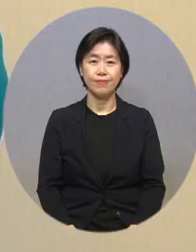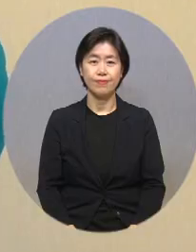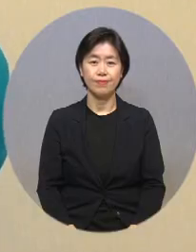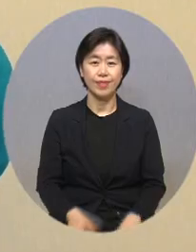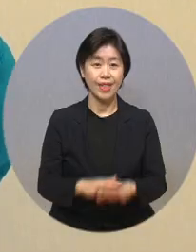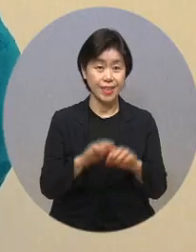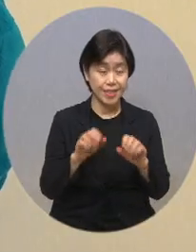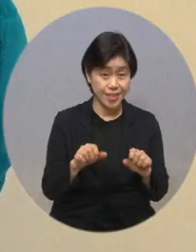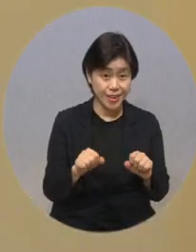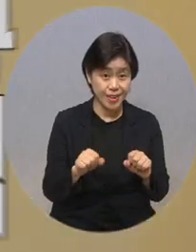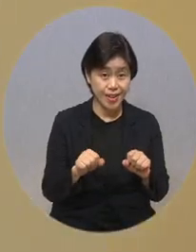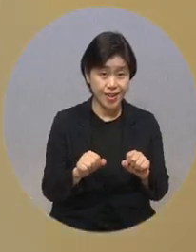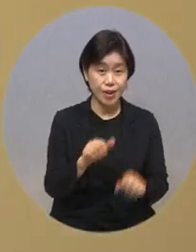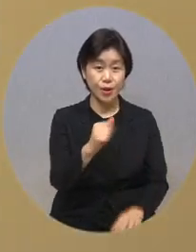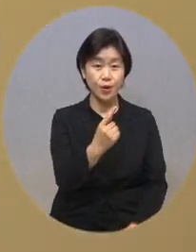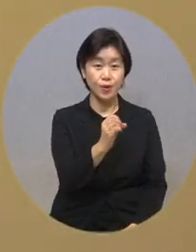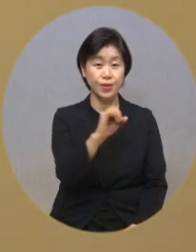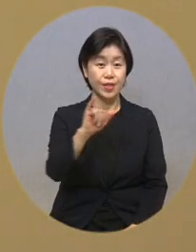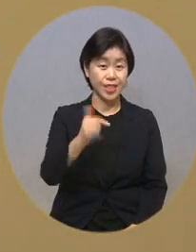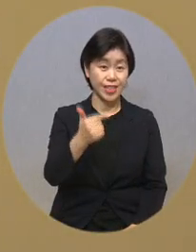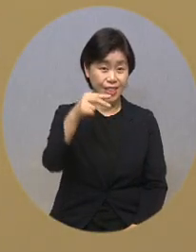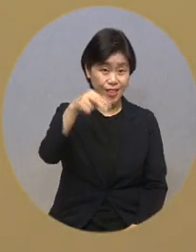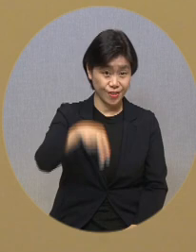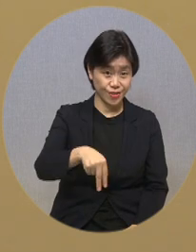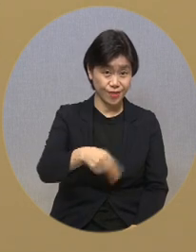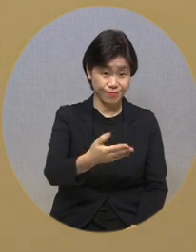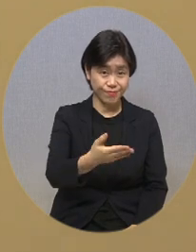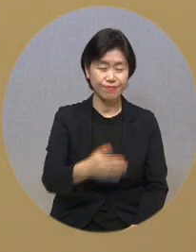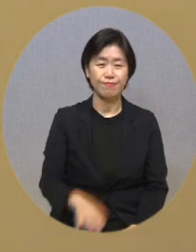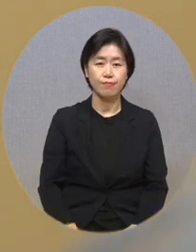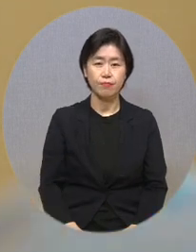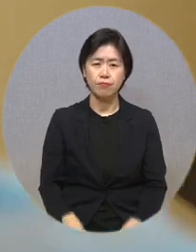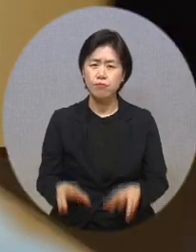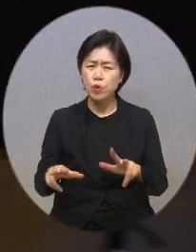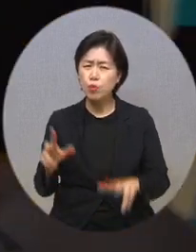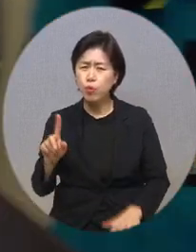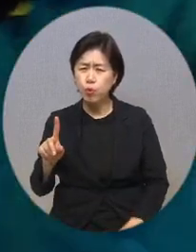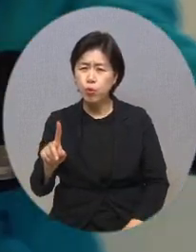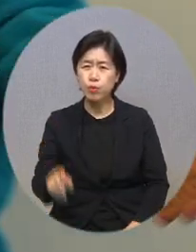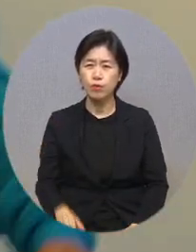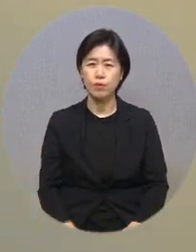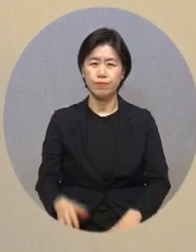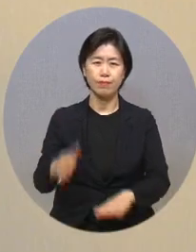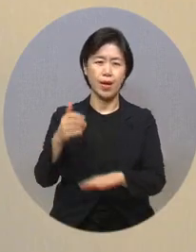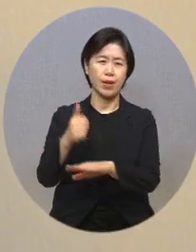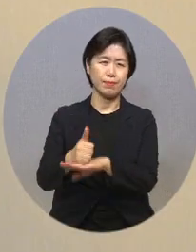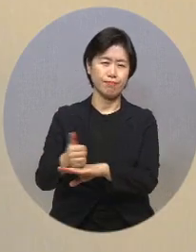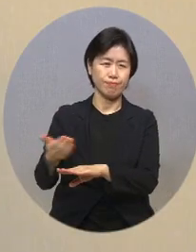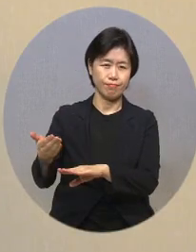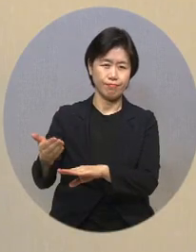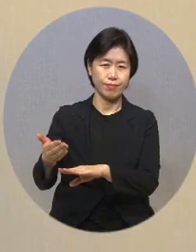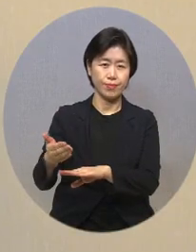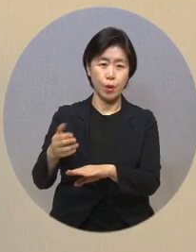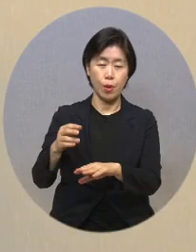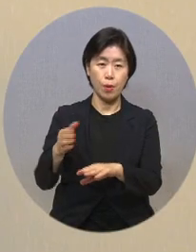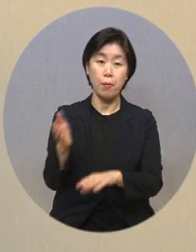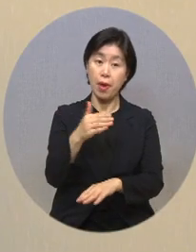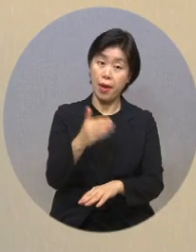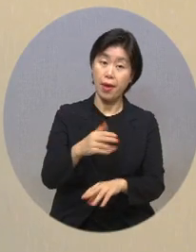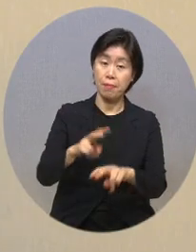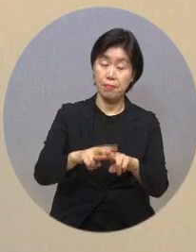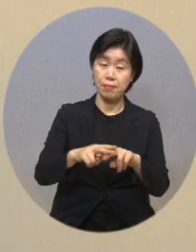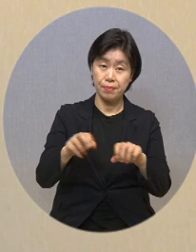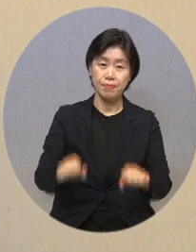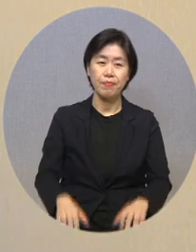네, 안녕하세요, 정경민 씨. 네, 뭐 하는 거예요? 마지막 자리에 앉아주시면 됩니다. 네, 안녕하세요. 반갑습니다. 터보의